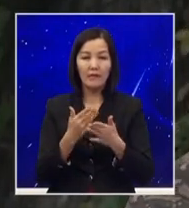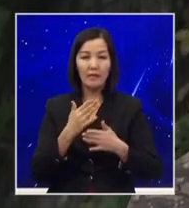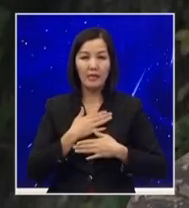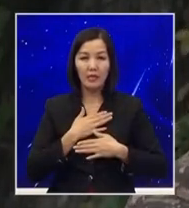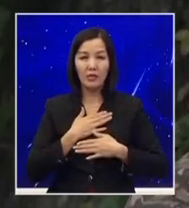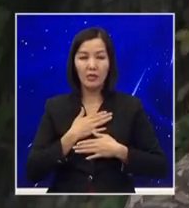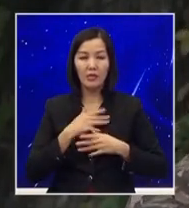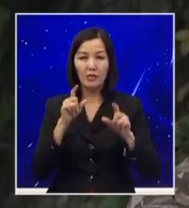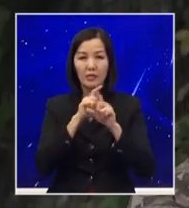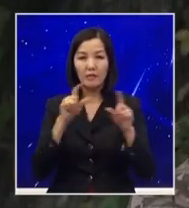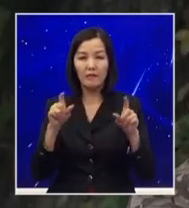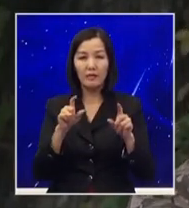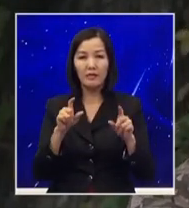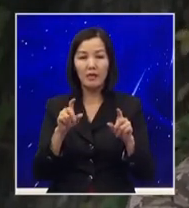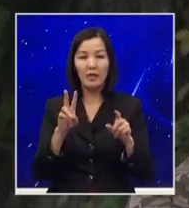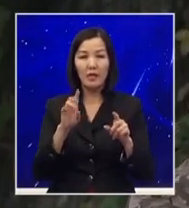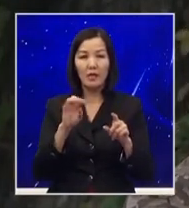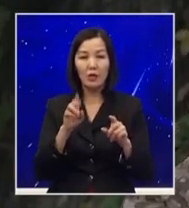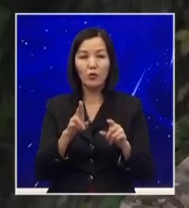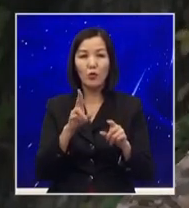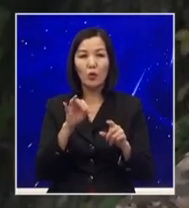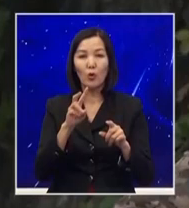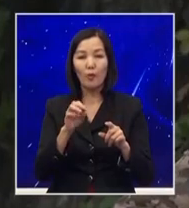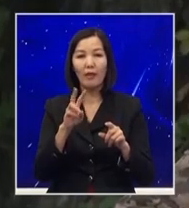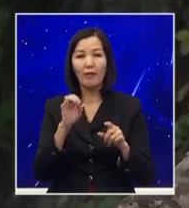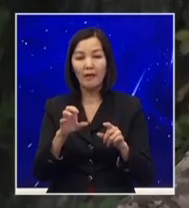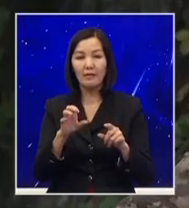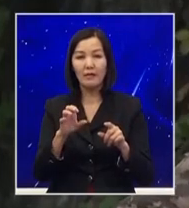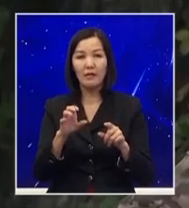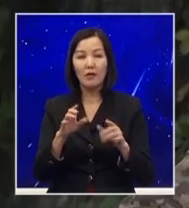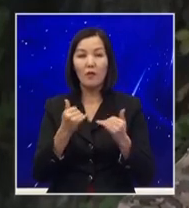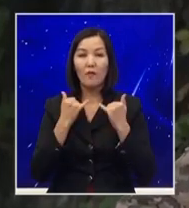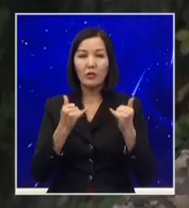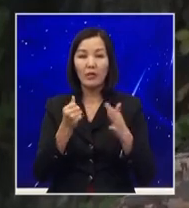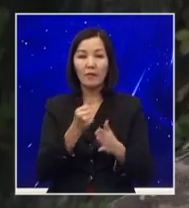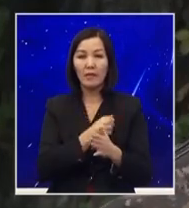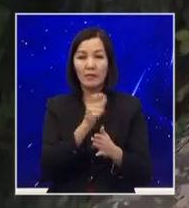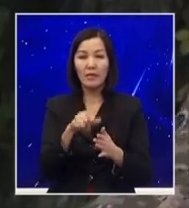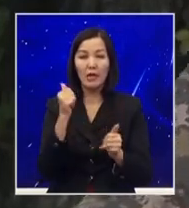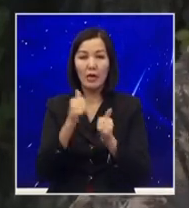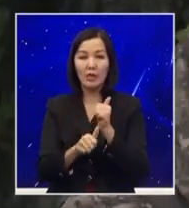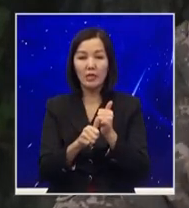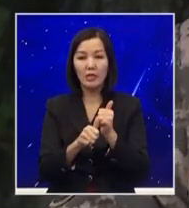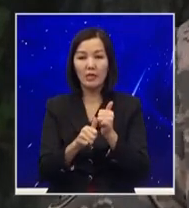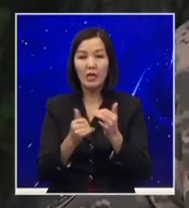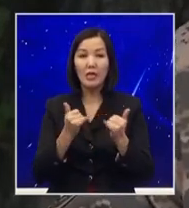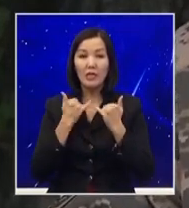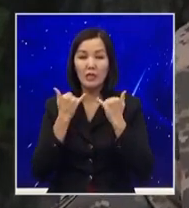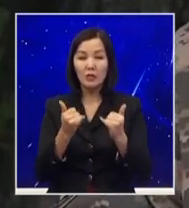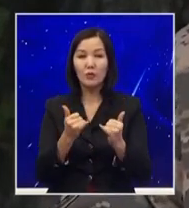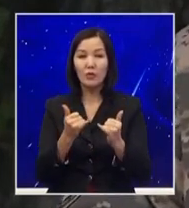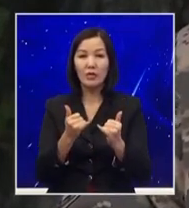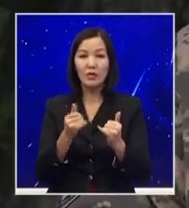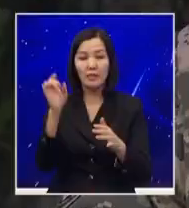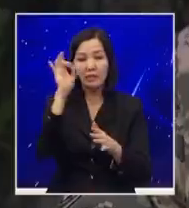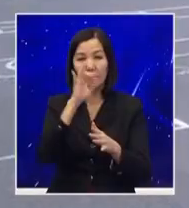«Никто, кроме нас». А самое главное, господа десантники, каждый из вас заслужил